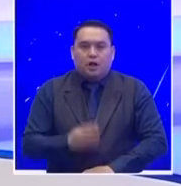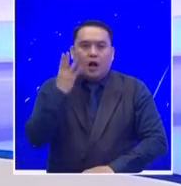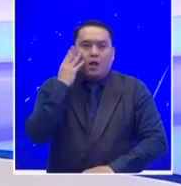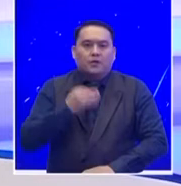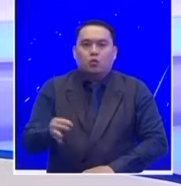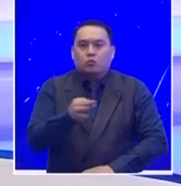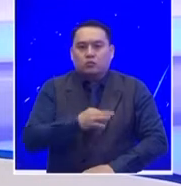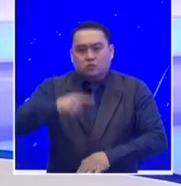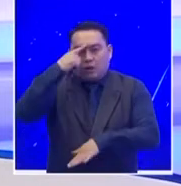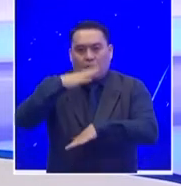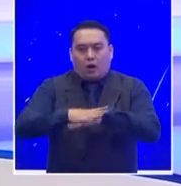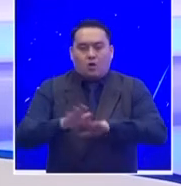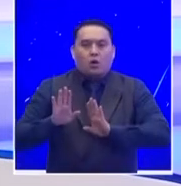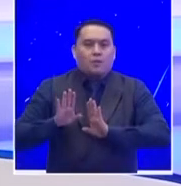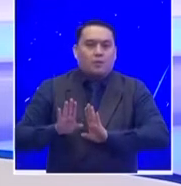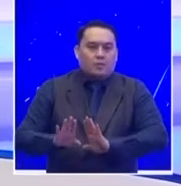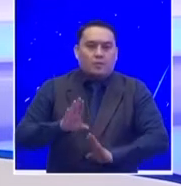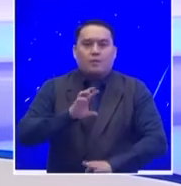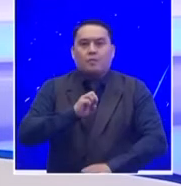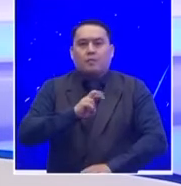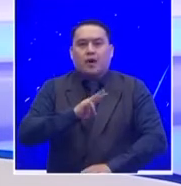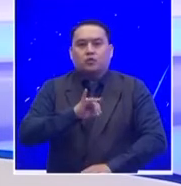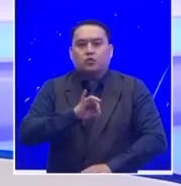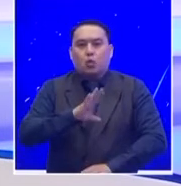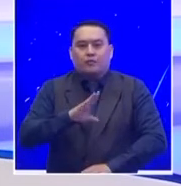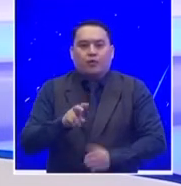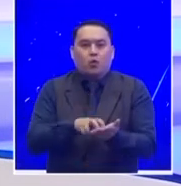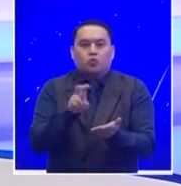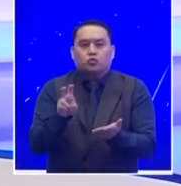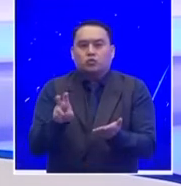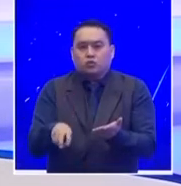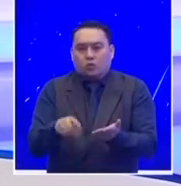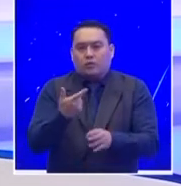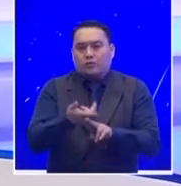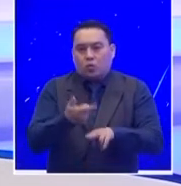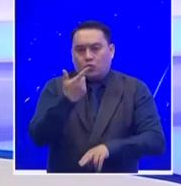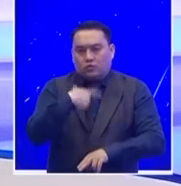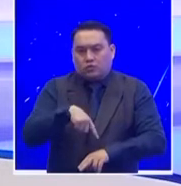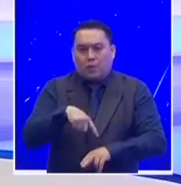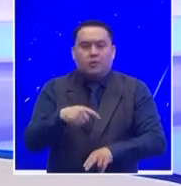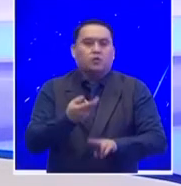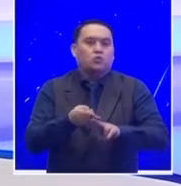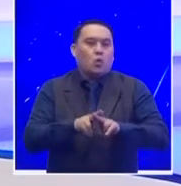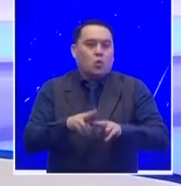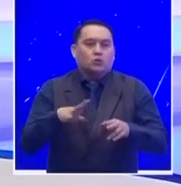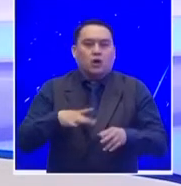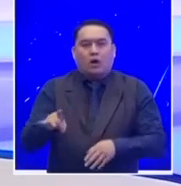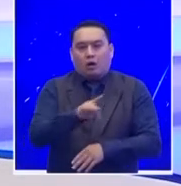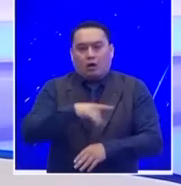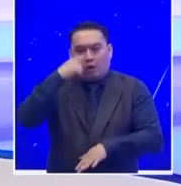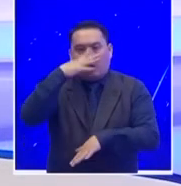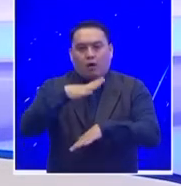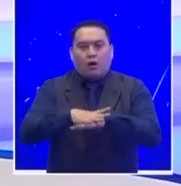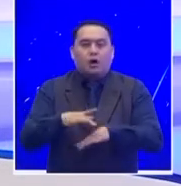Алматы облысы әкімінің орынбасары Бағдат Мәнізоров қызметінен кетті. Ол лауазымнан өз еркімен босатылған. Мұны аймақ әкімі